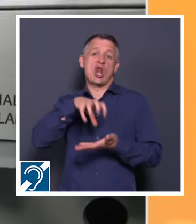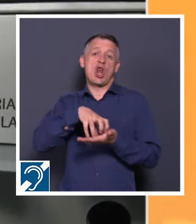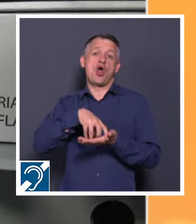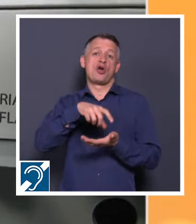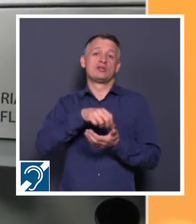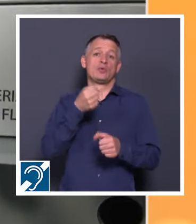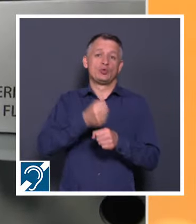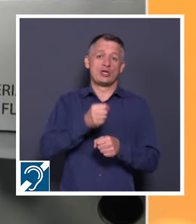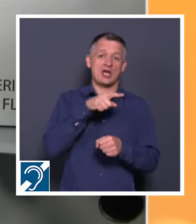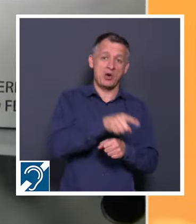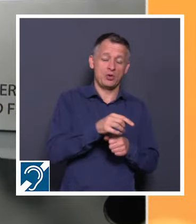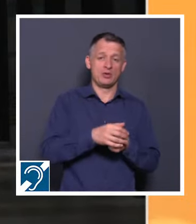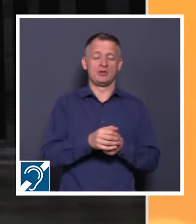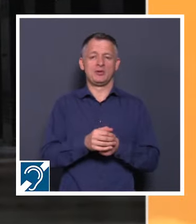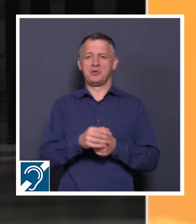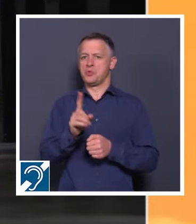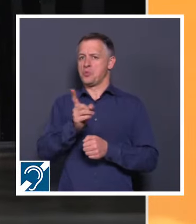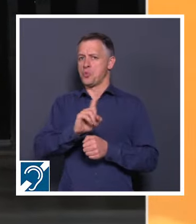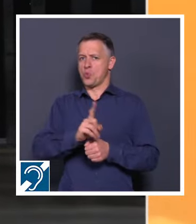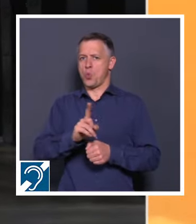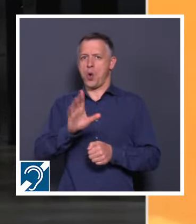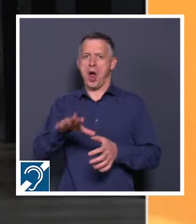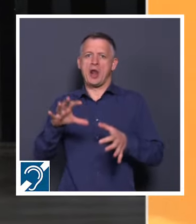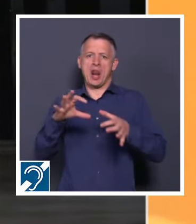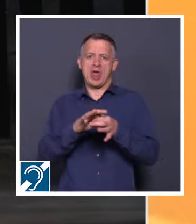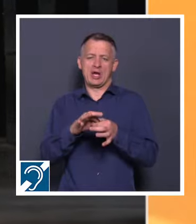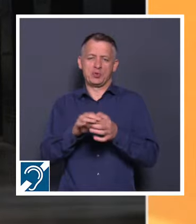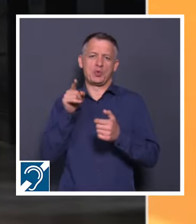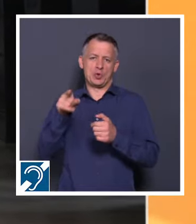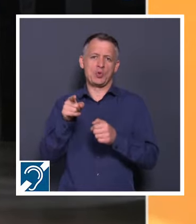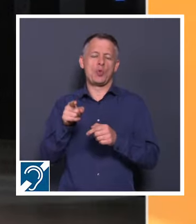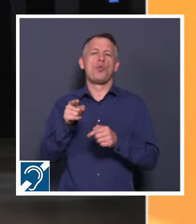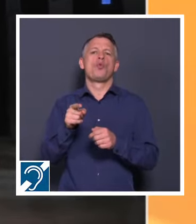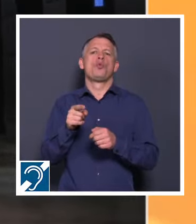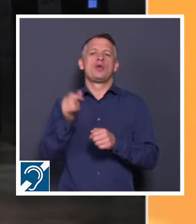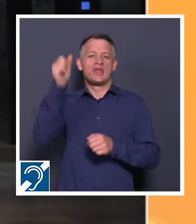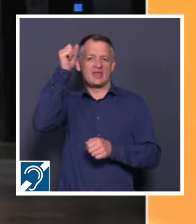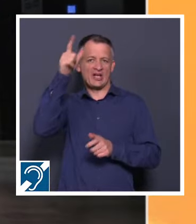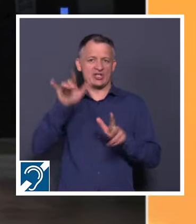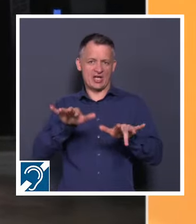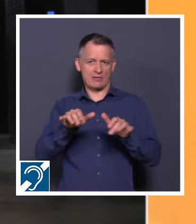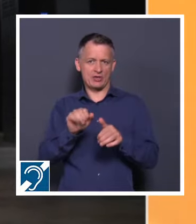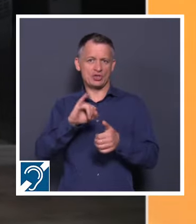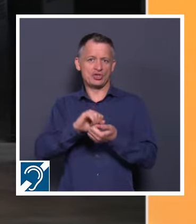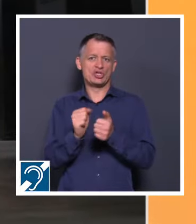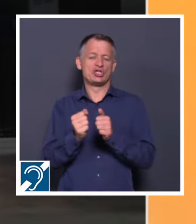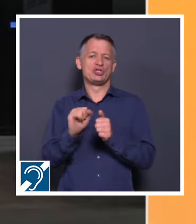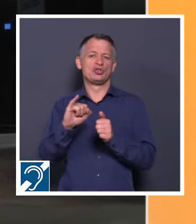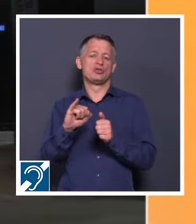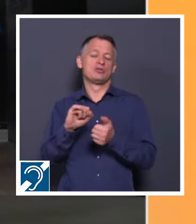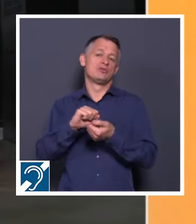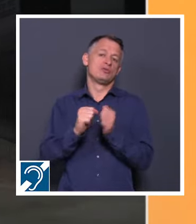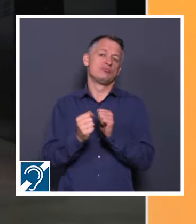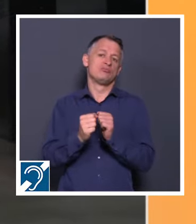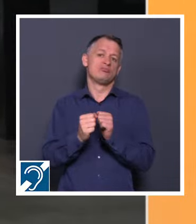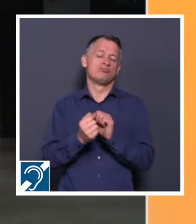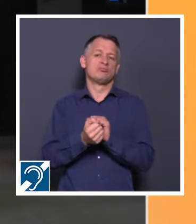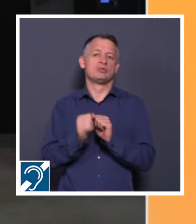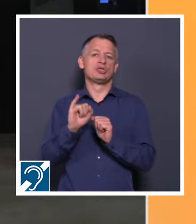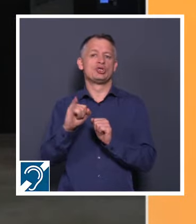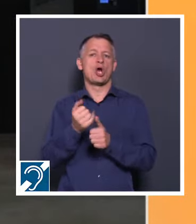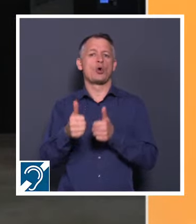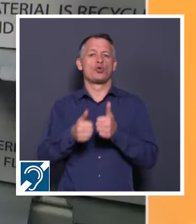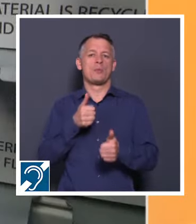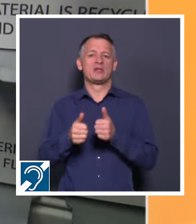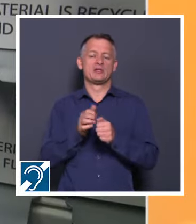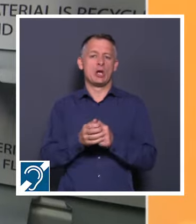ci că are mai degrabă treabă cu inteligența artificială și cu automatizarea. E clar că multe dintre lucrurile pe care le putea face